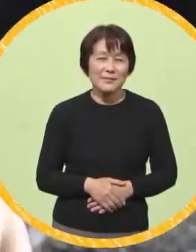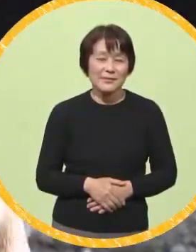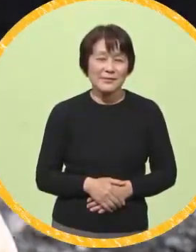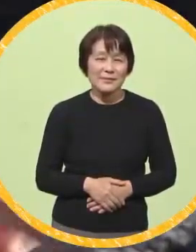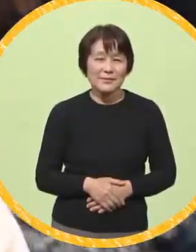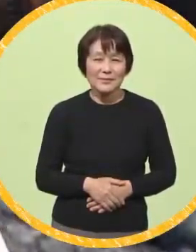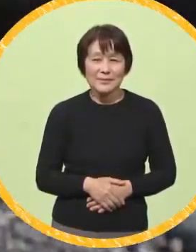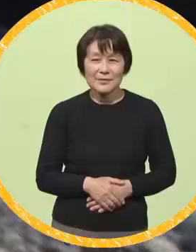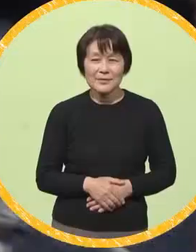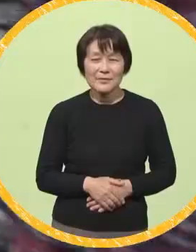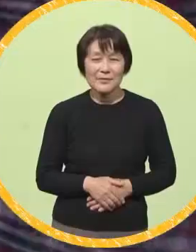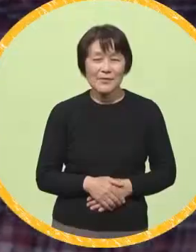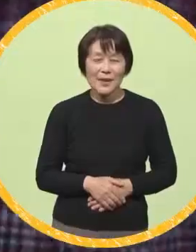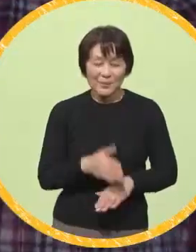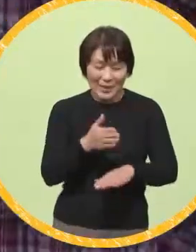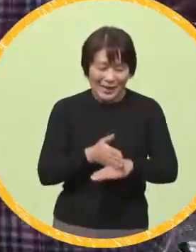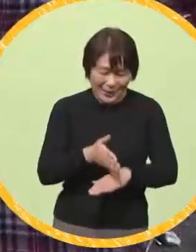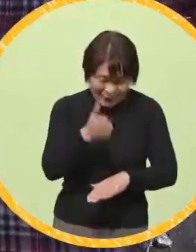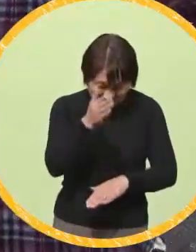ありがとうございます。